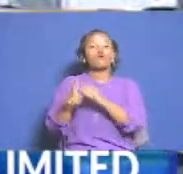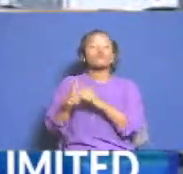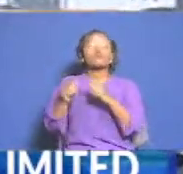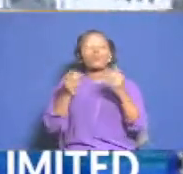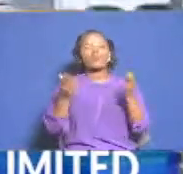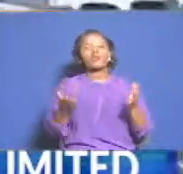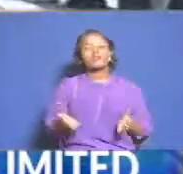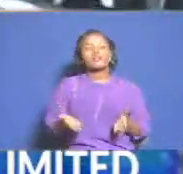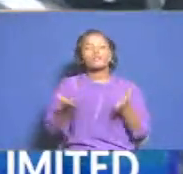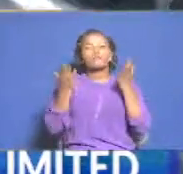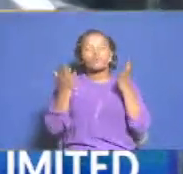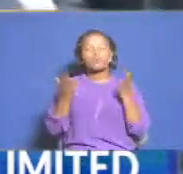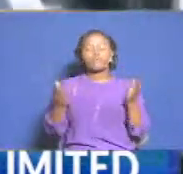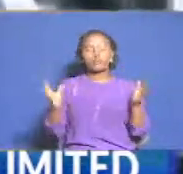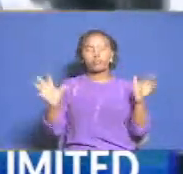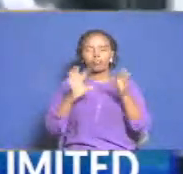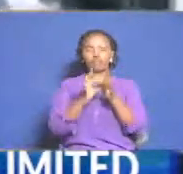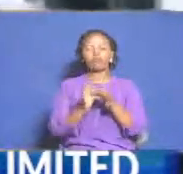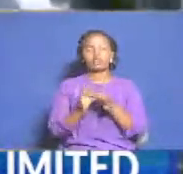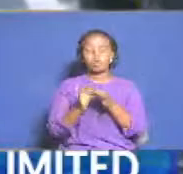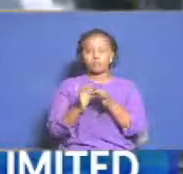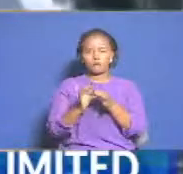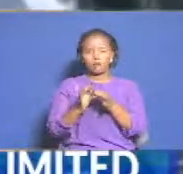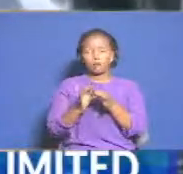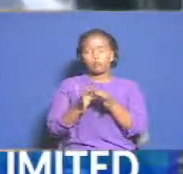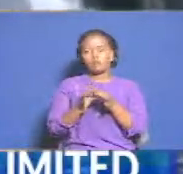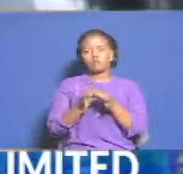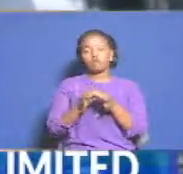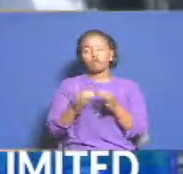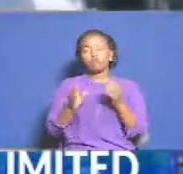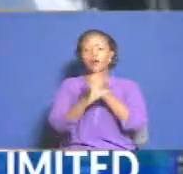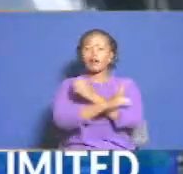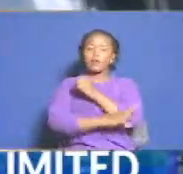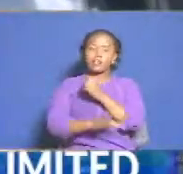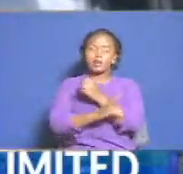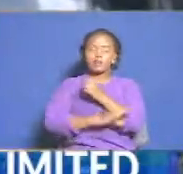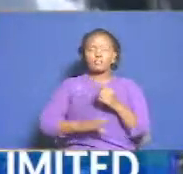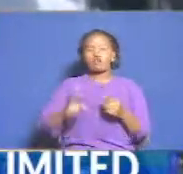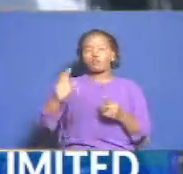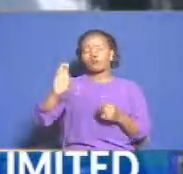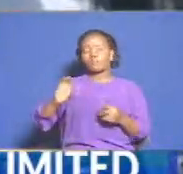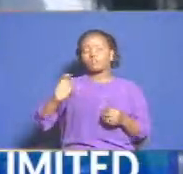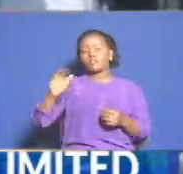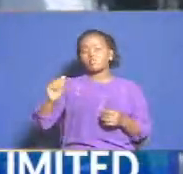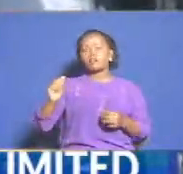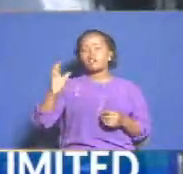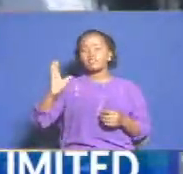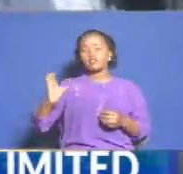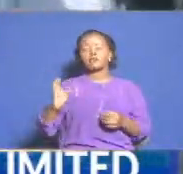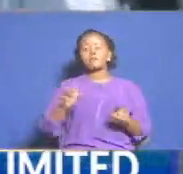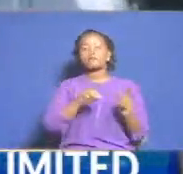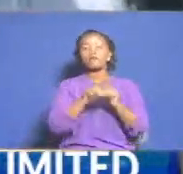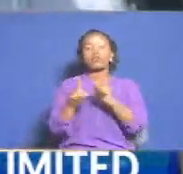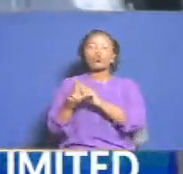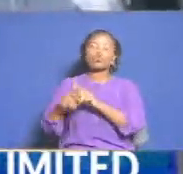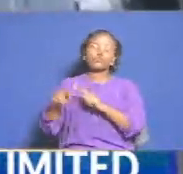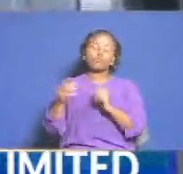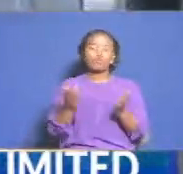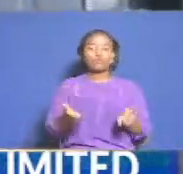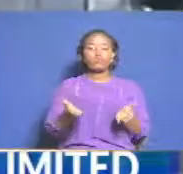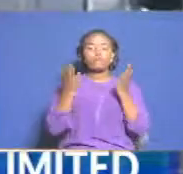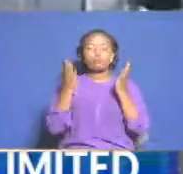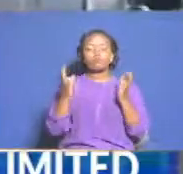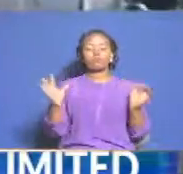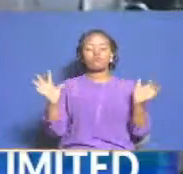itaimarisha uhusiano wetu kama inchi za Afrika Mashariki, itaimarisha uhusiano ya